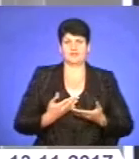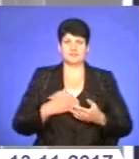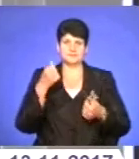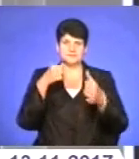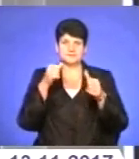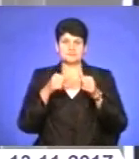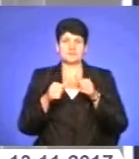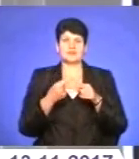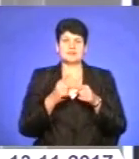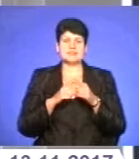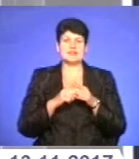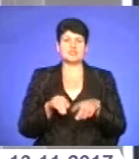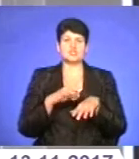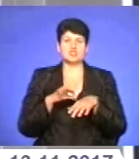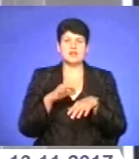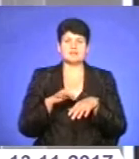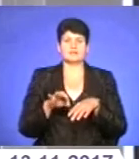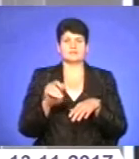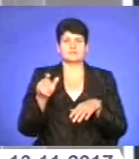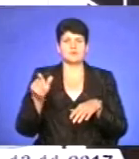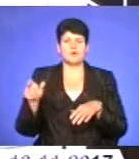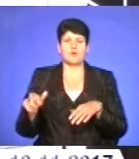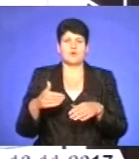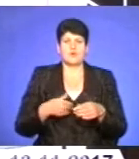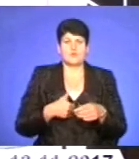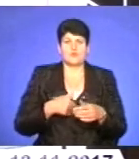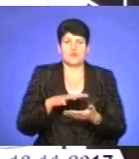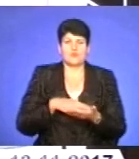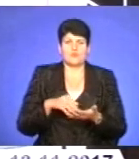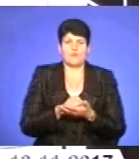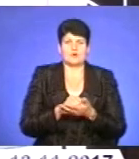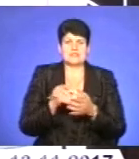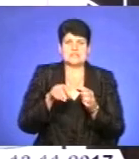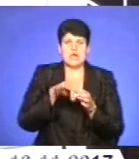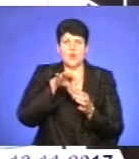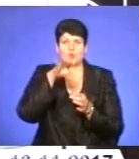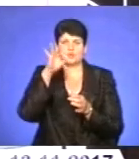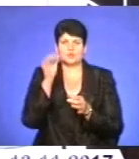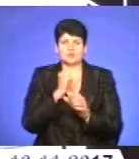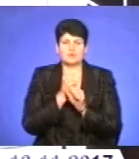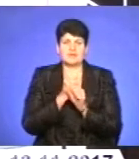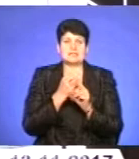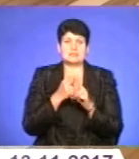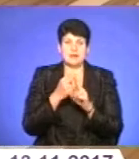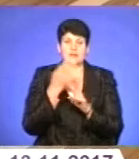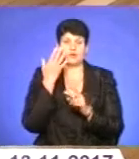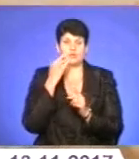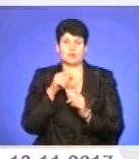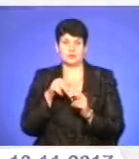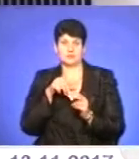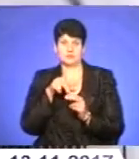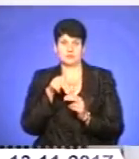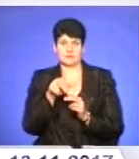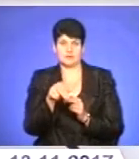знак жертвам Голодомору «Незгасима свіча». На перший погляд, це просто колосок, виготовлений із металу. Однак, коли людина проходить повз